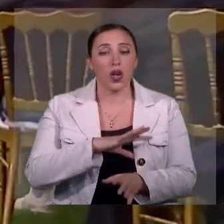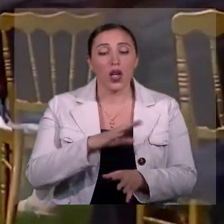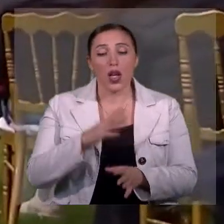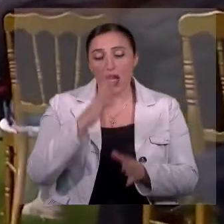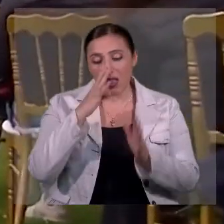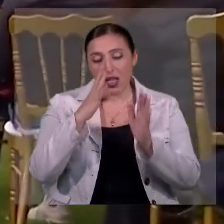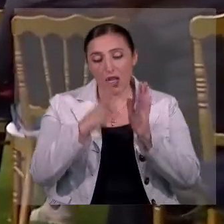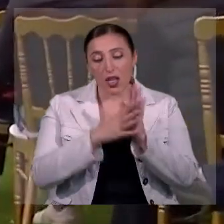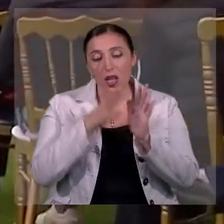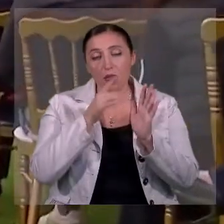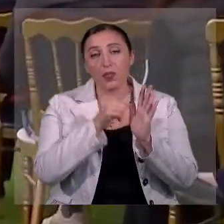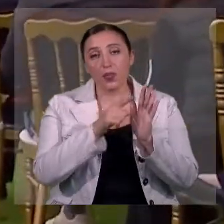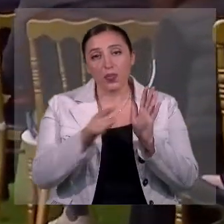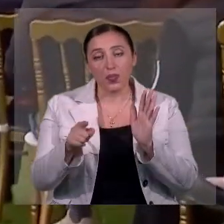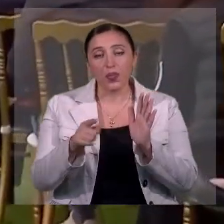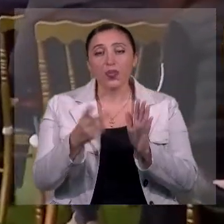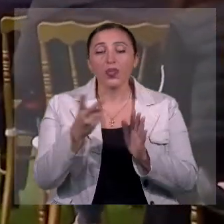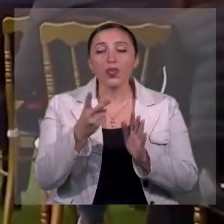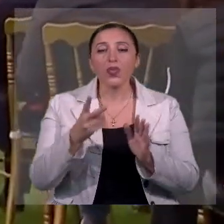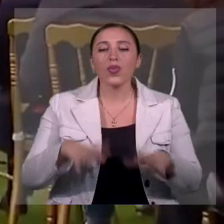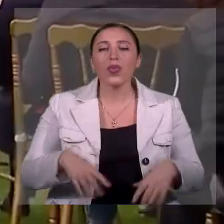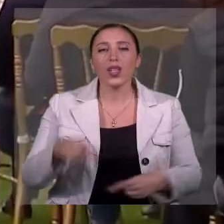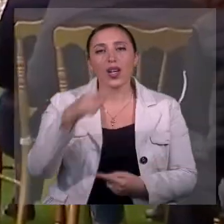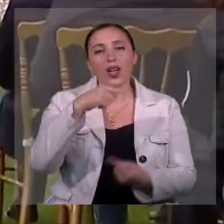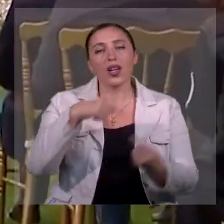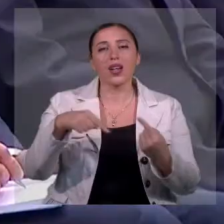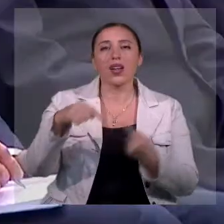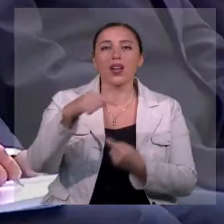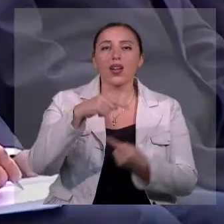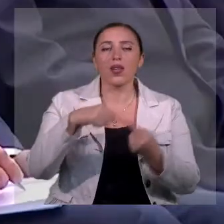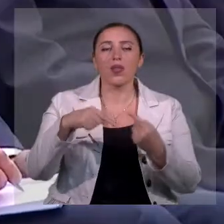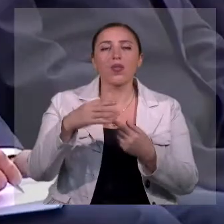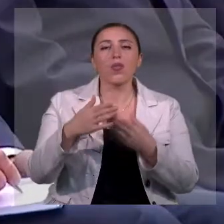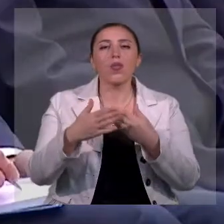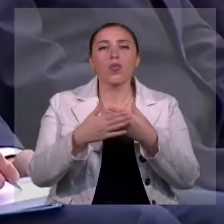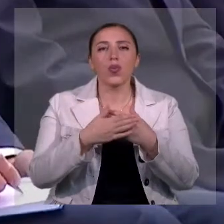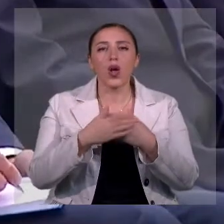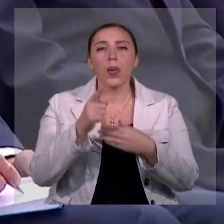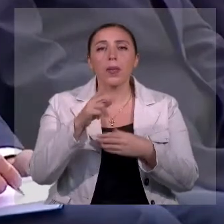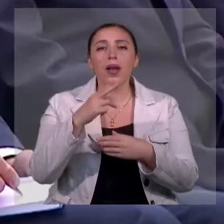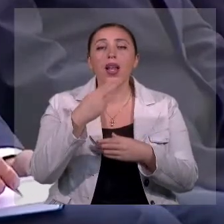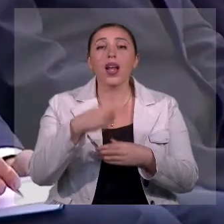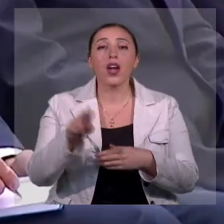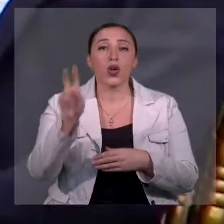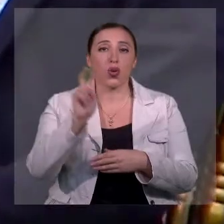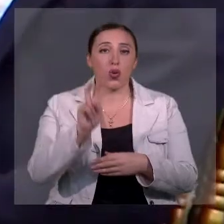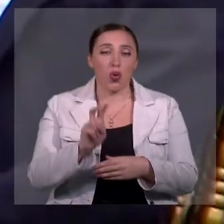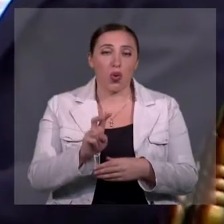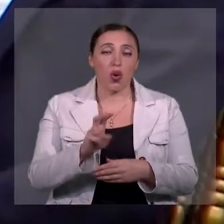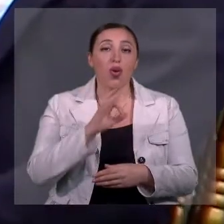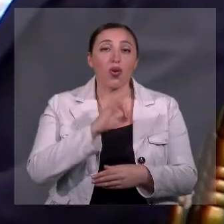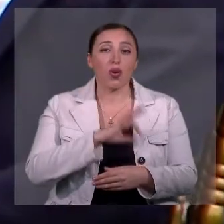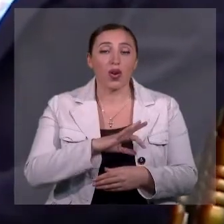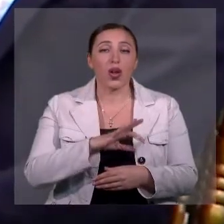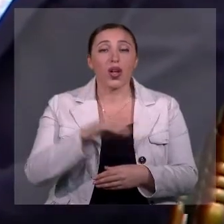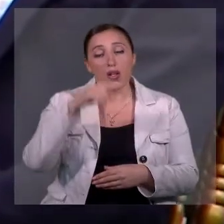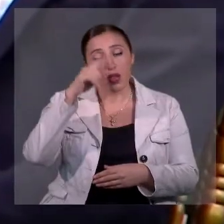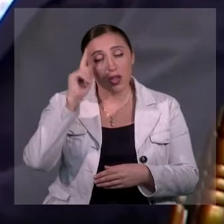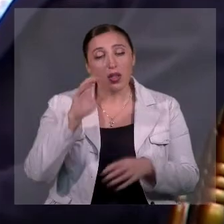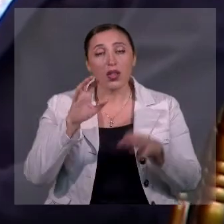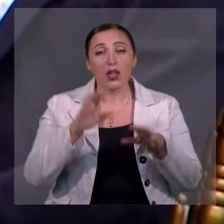9 ամիսների ընթացքում երկկողմ առևտրաշրջանառության ծավալները հասնում են $1 միլիարդ։ Իլհամ Ալիևի